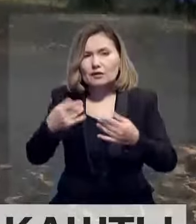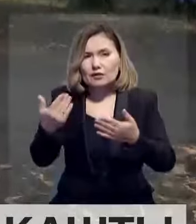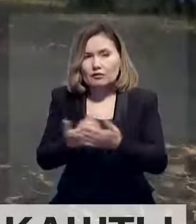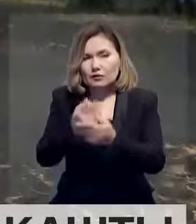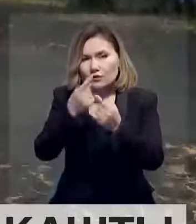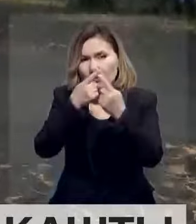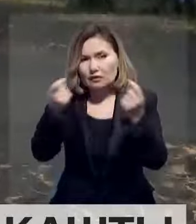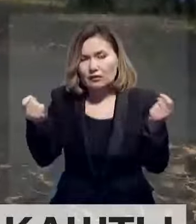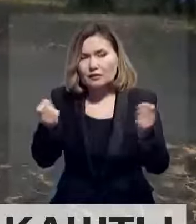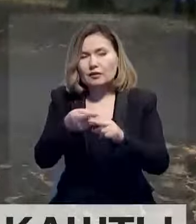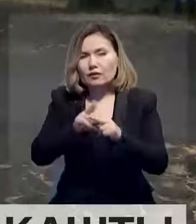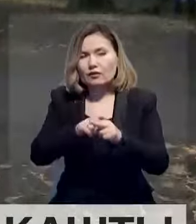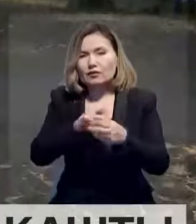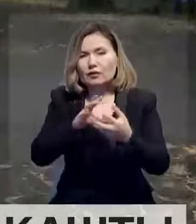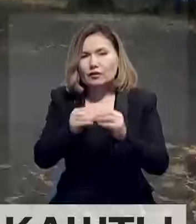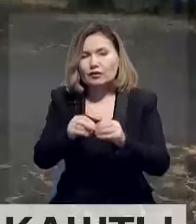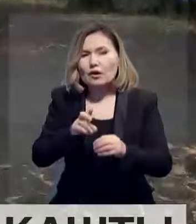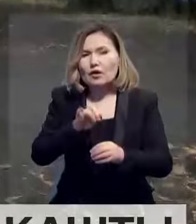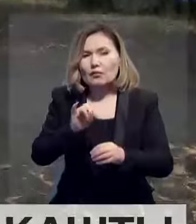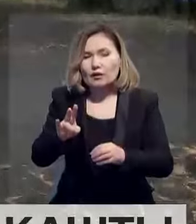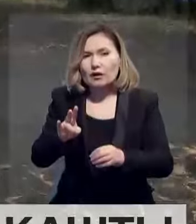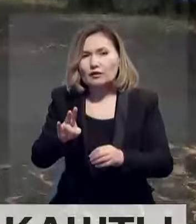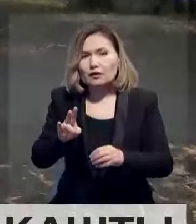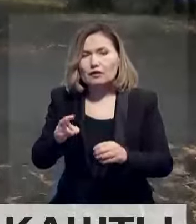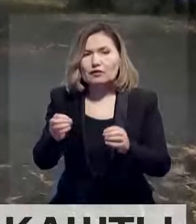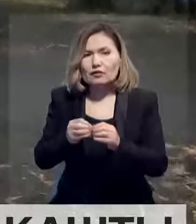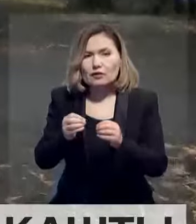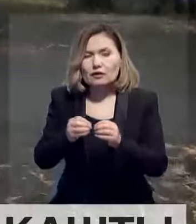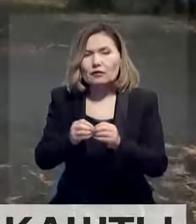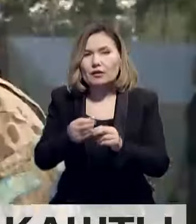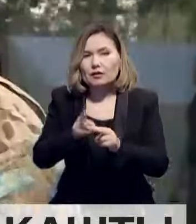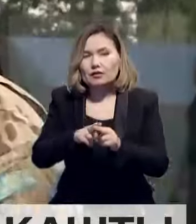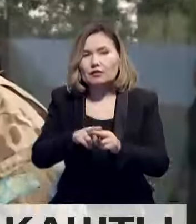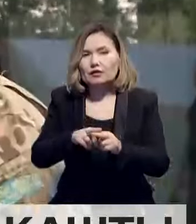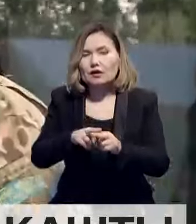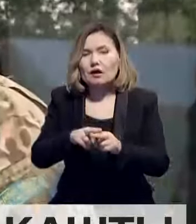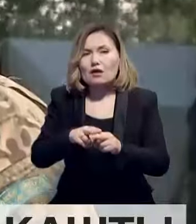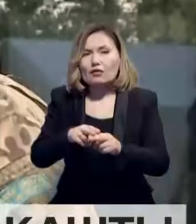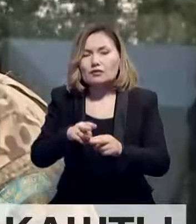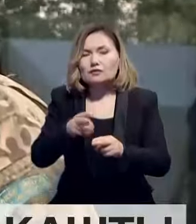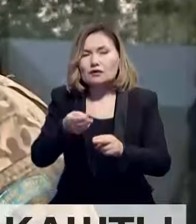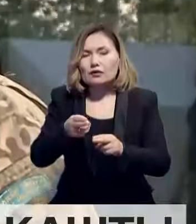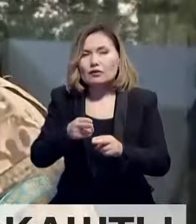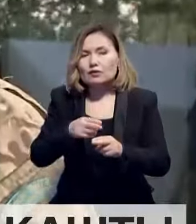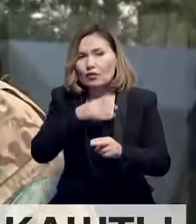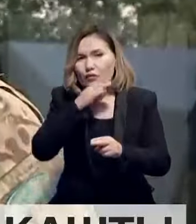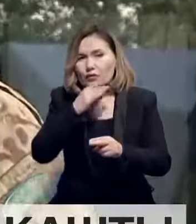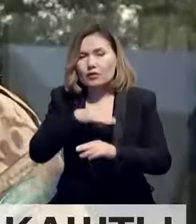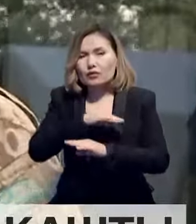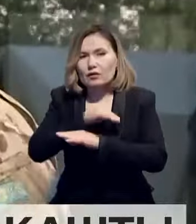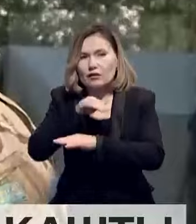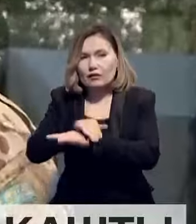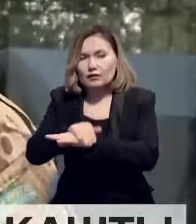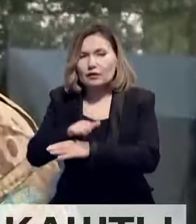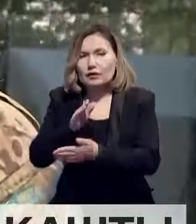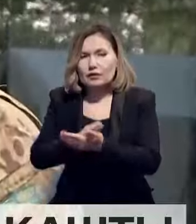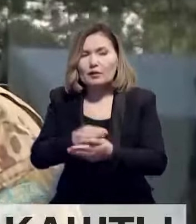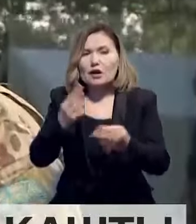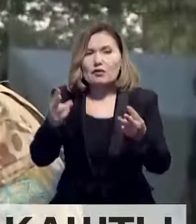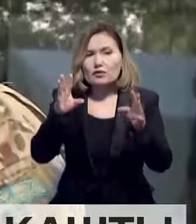көрсетті, бір булан, 10 шақты касуля тиіп жатқаны. Енді мына өрт сөнген соң енді